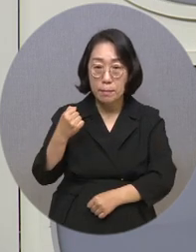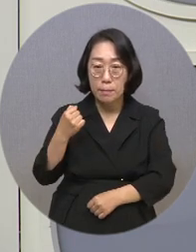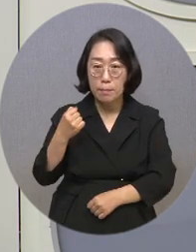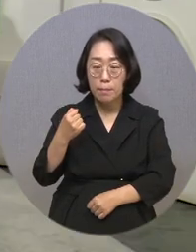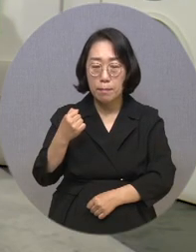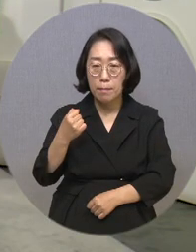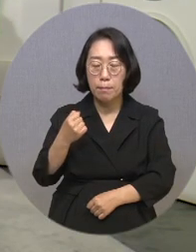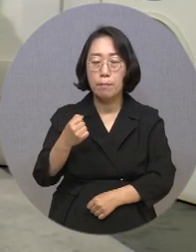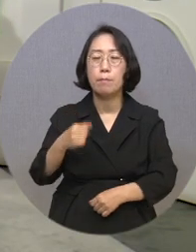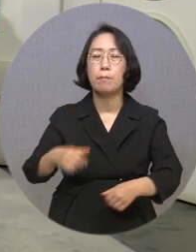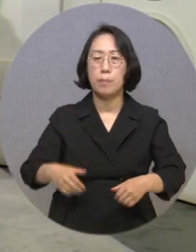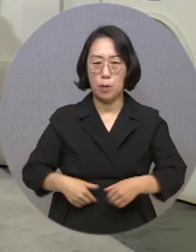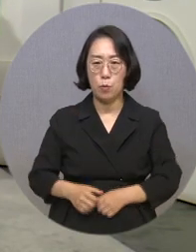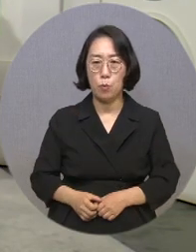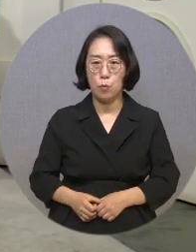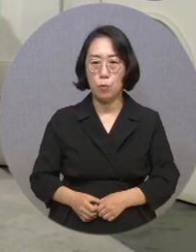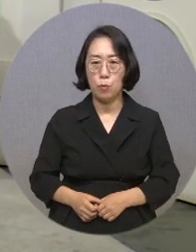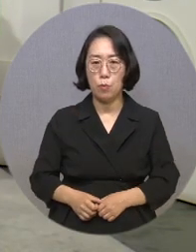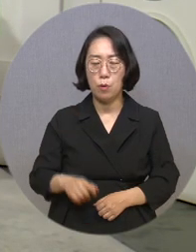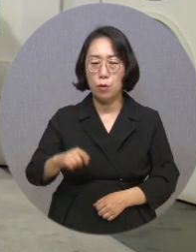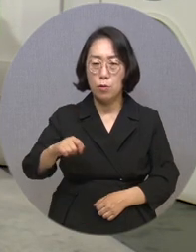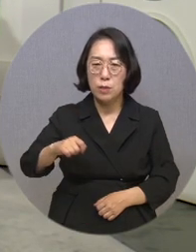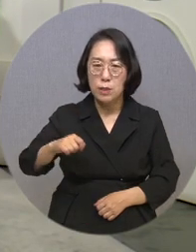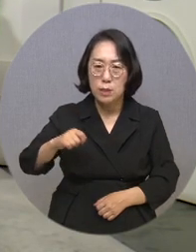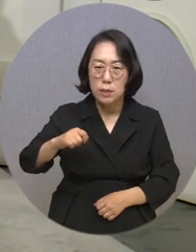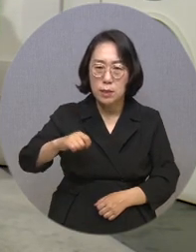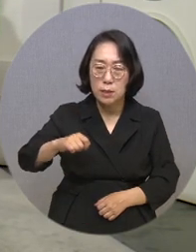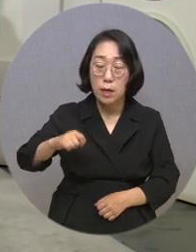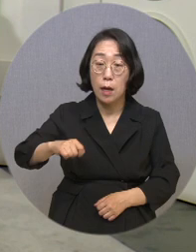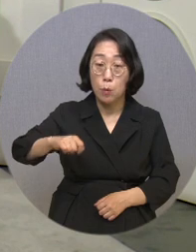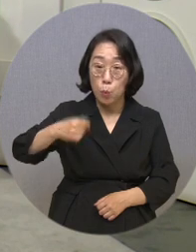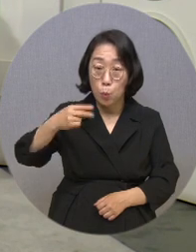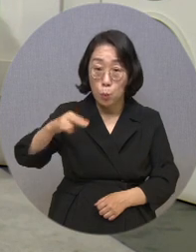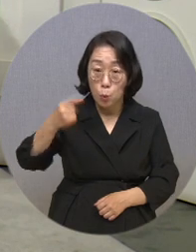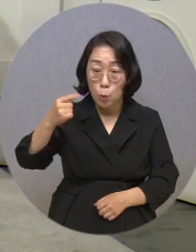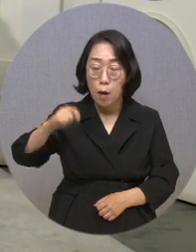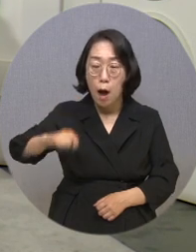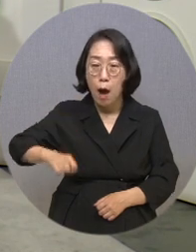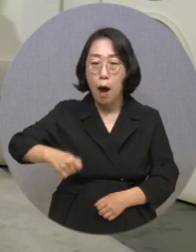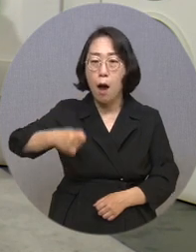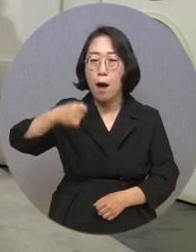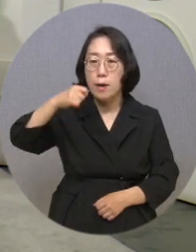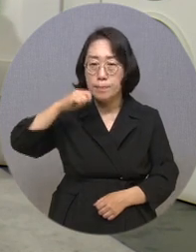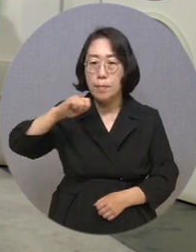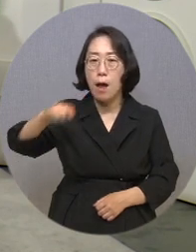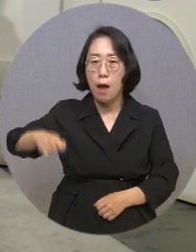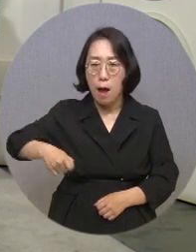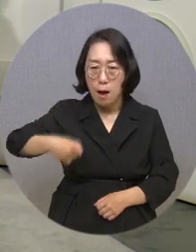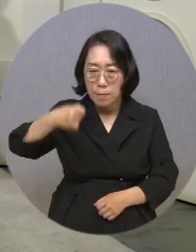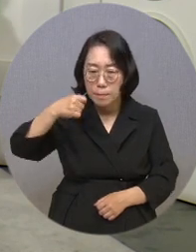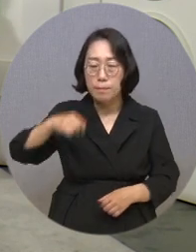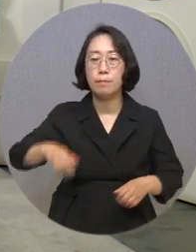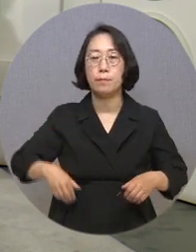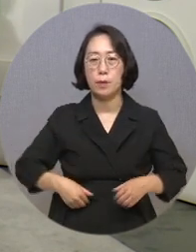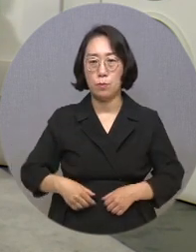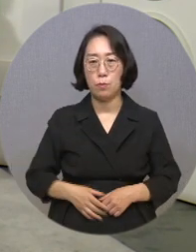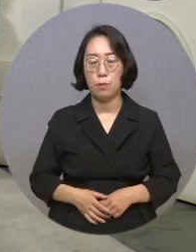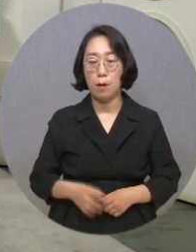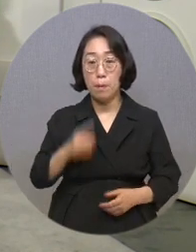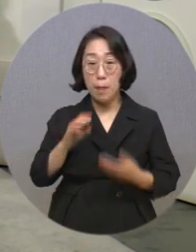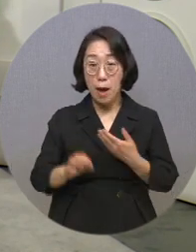해요. 수저지를 떨면서 밥을 흘리더라도 떨려서 먹게끔 저희들이 해드려요. 그것마저